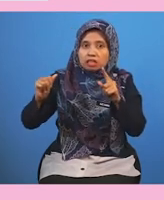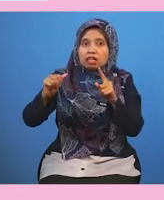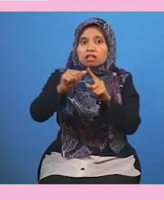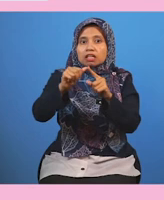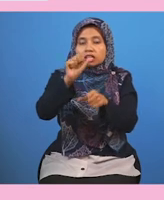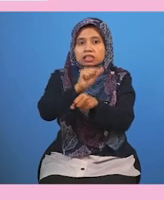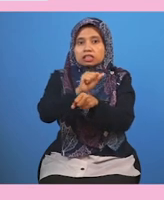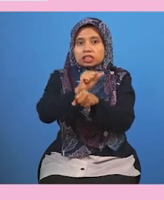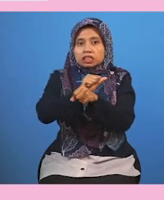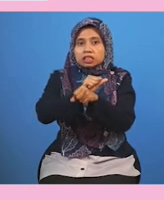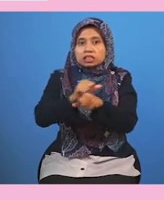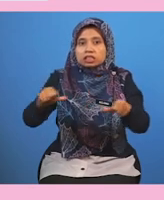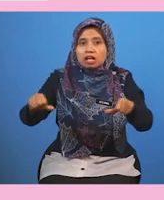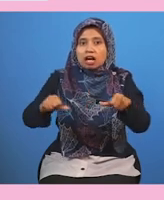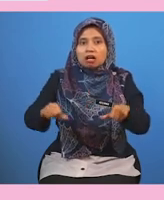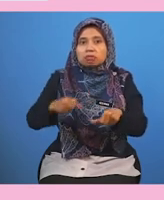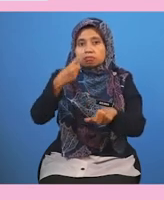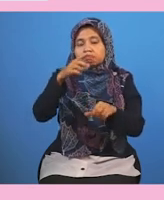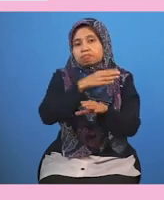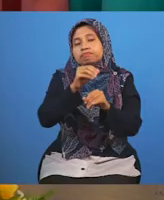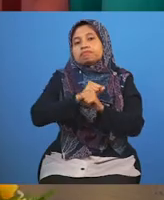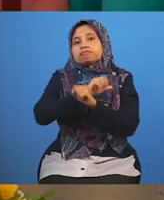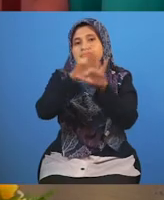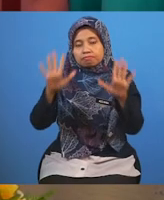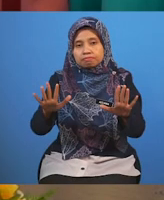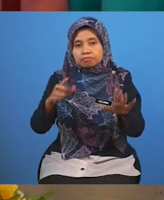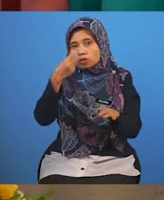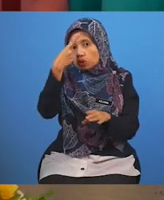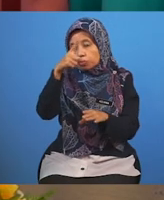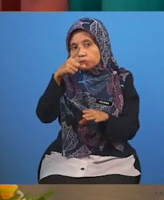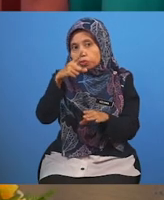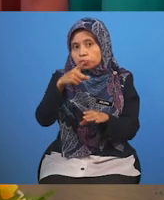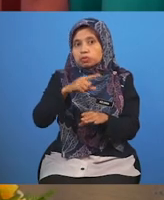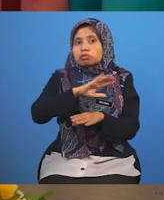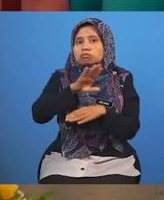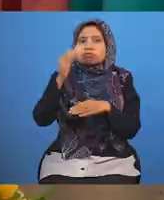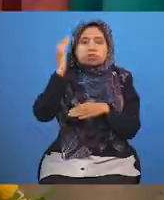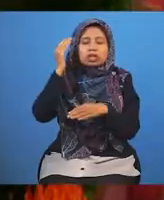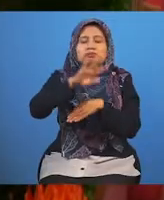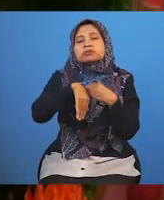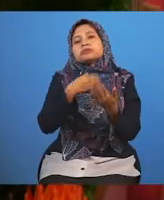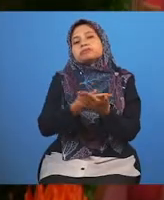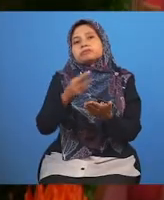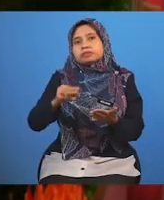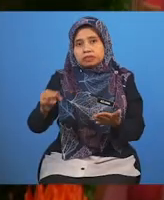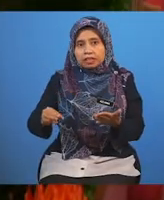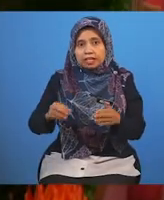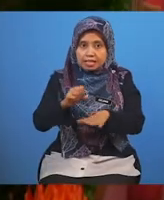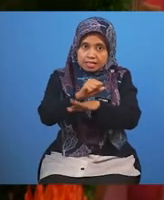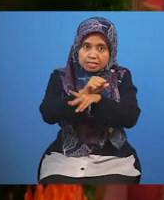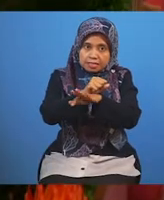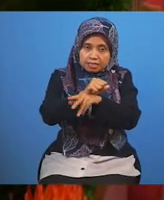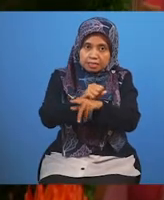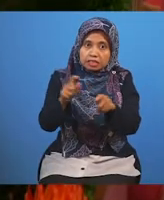kerja amali dengan teratur dan jelas. Untuk maklumat para pelajar sekalian, serangga